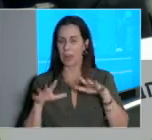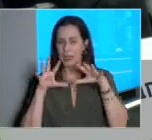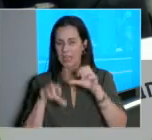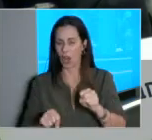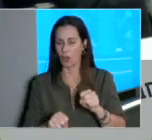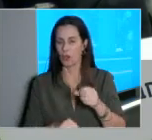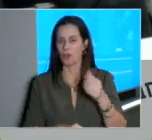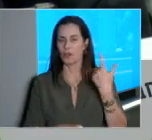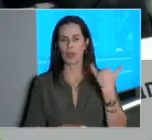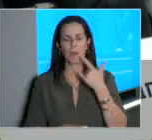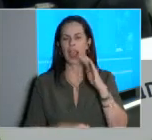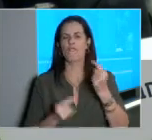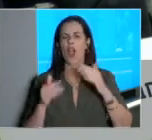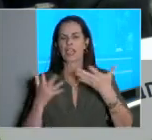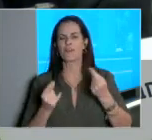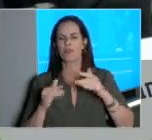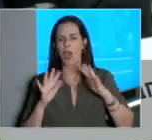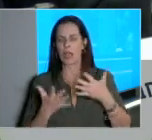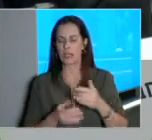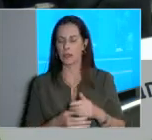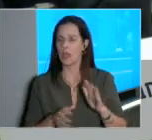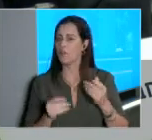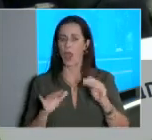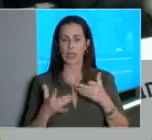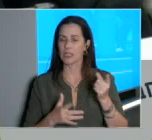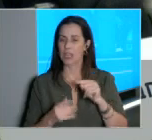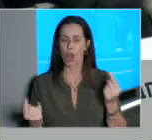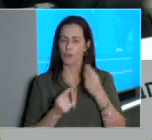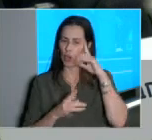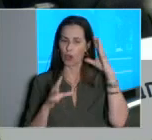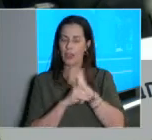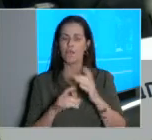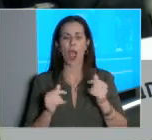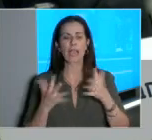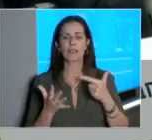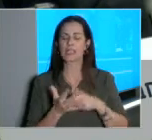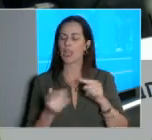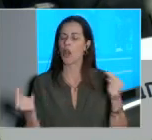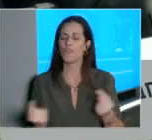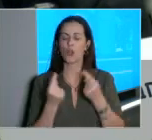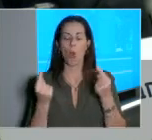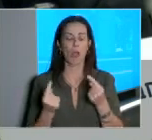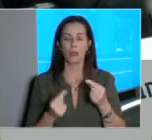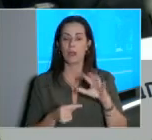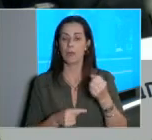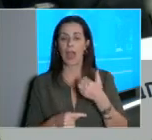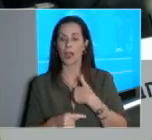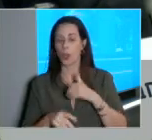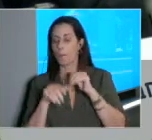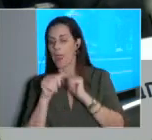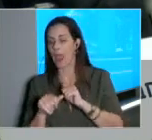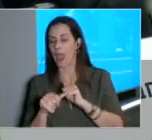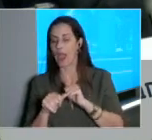בהתנחלויות, והוא היה צועק תמיד איפה הכסף ואיפה הכסף. איפה הכסף זה לא ויכוח אידיאולוגי, איפה הכסף זה לא ויכוח האם אנחנו